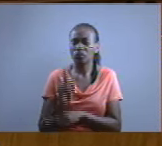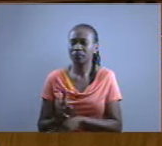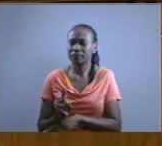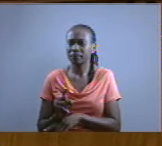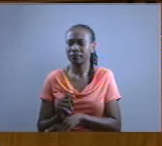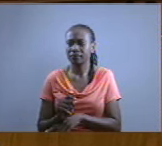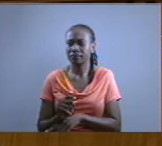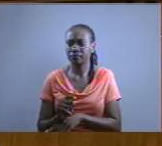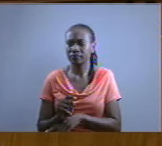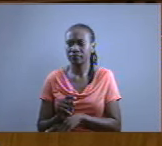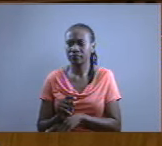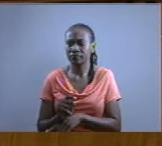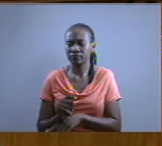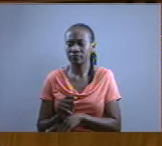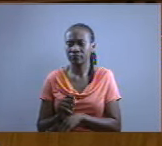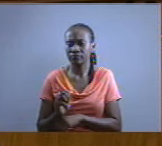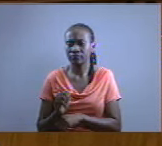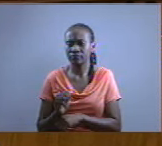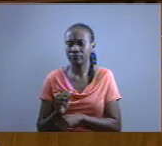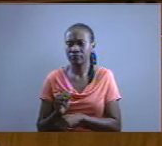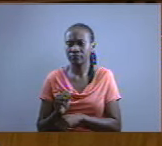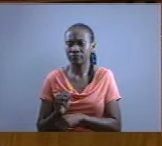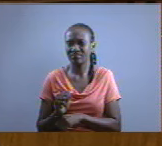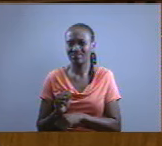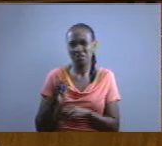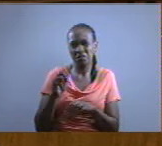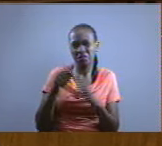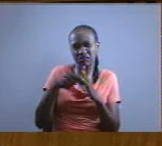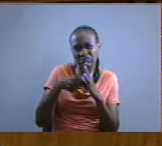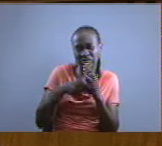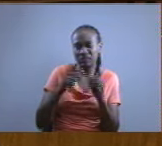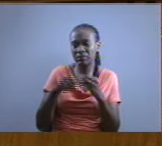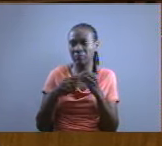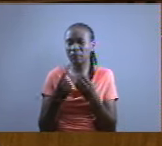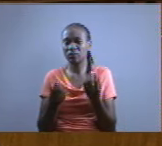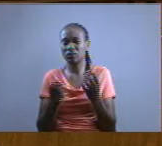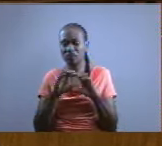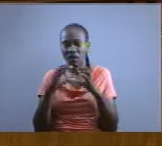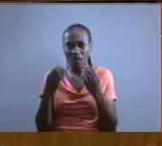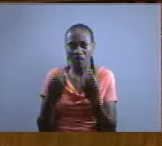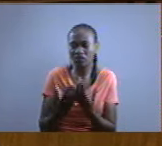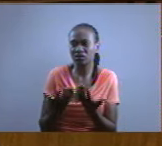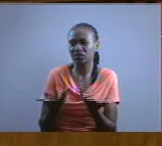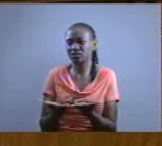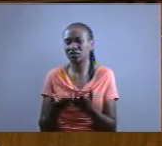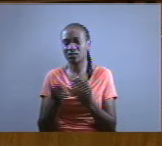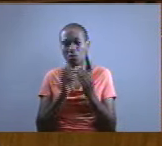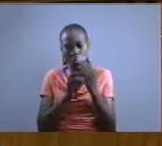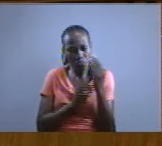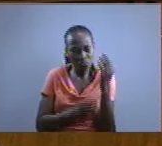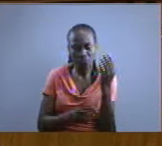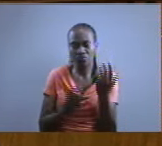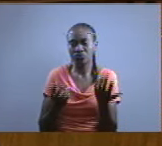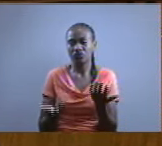oor die samenstelling van die raad en die regulering van 'n grootliks ongereguleerde